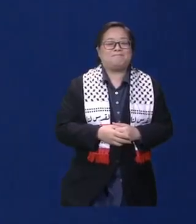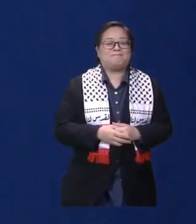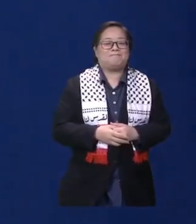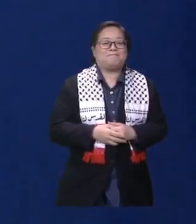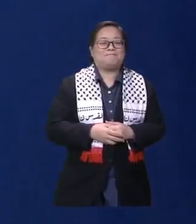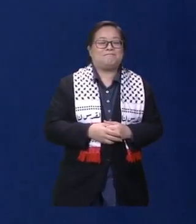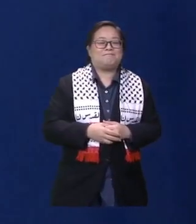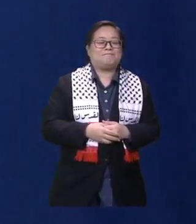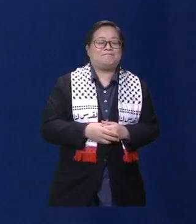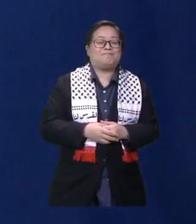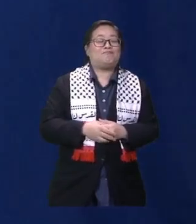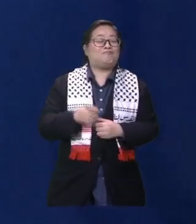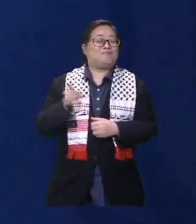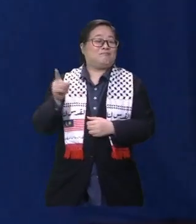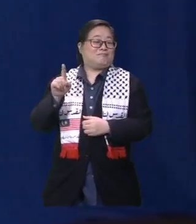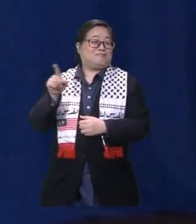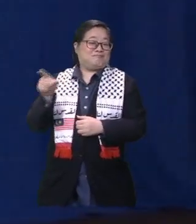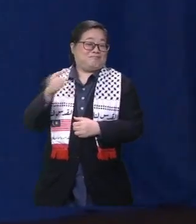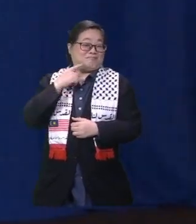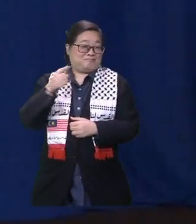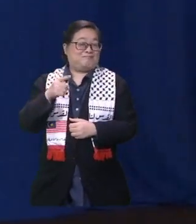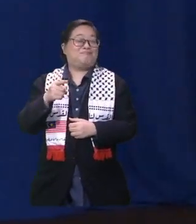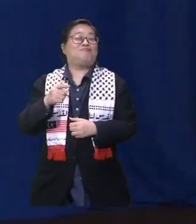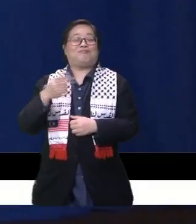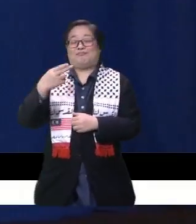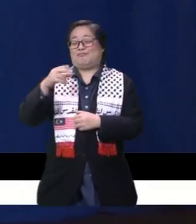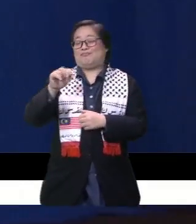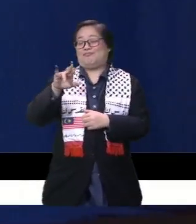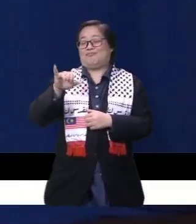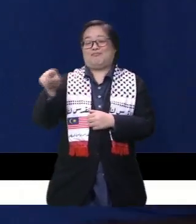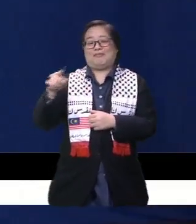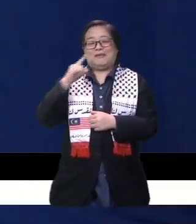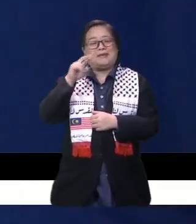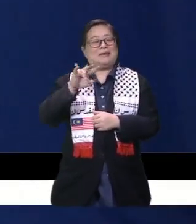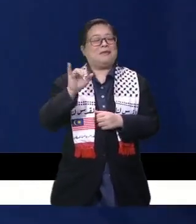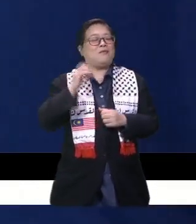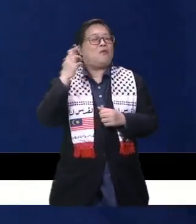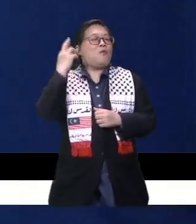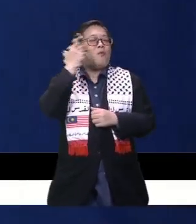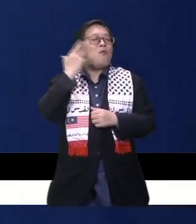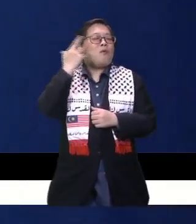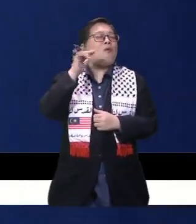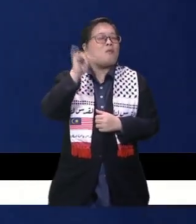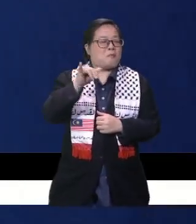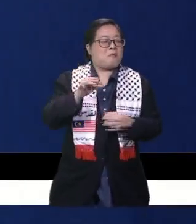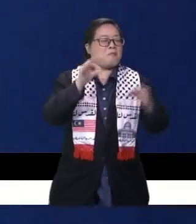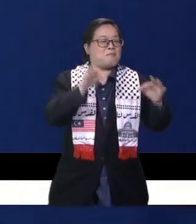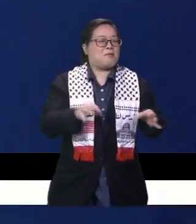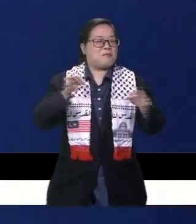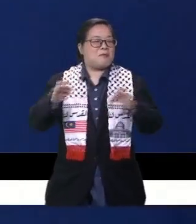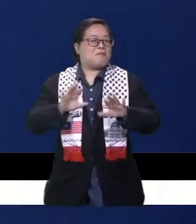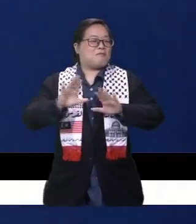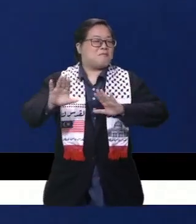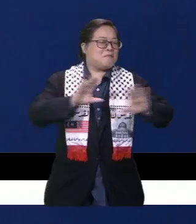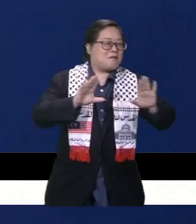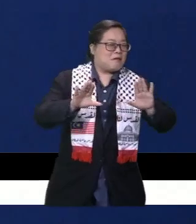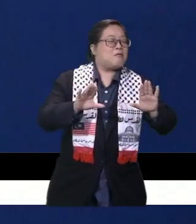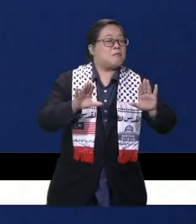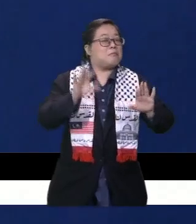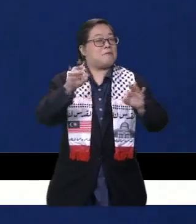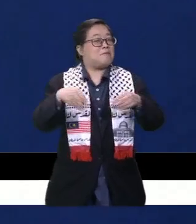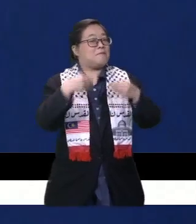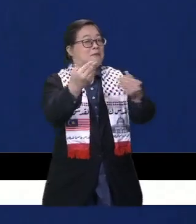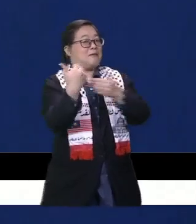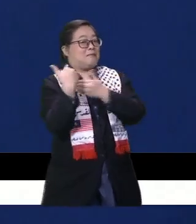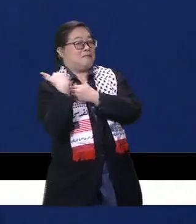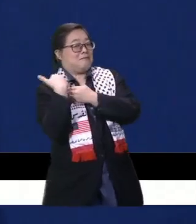global menurut Azmi calon Parti Demokrat Kamal Harris dilihat lebih rasional dalam membuat sebarang keputusan diplomatik sekiranya diberikan mandat